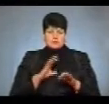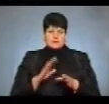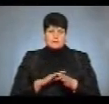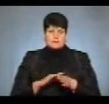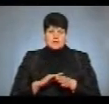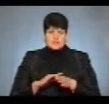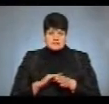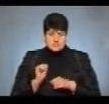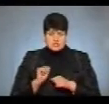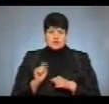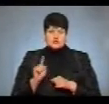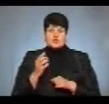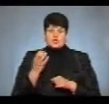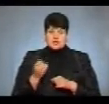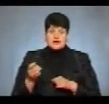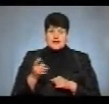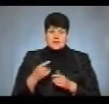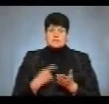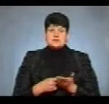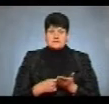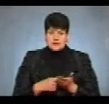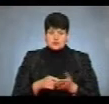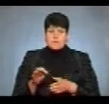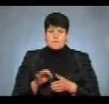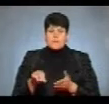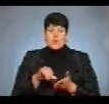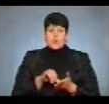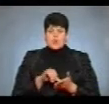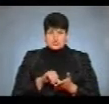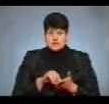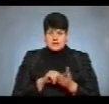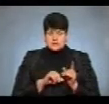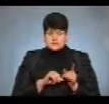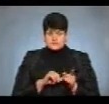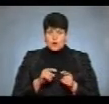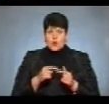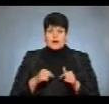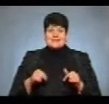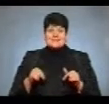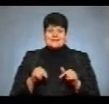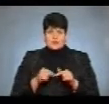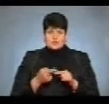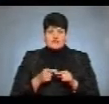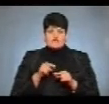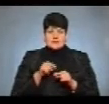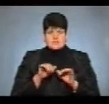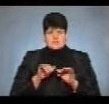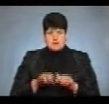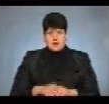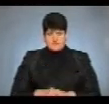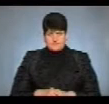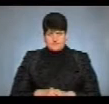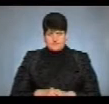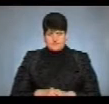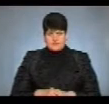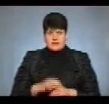що ще раз підтверджується про участь організатора у цій справі.